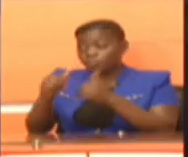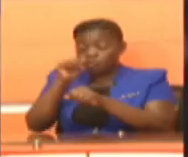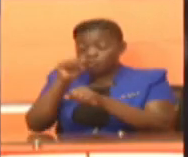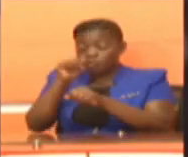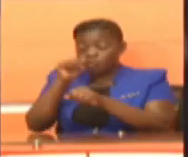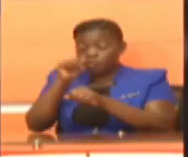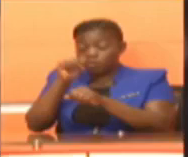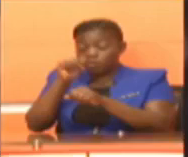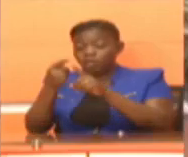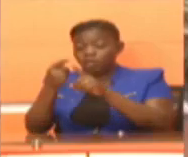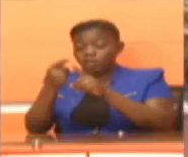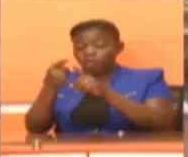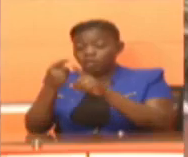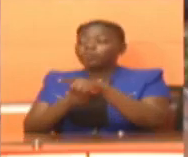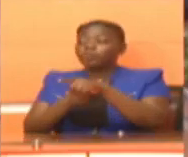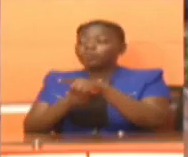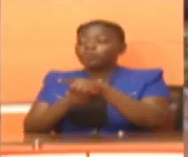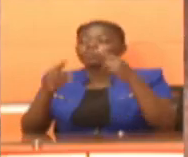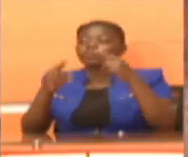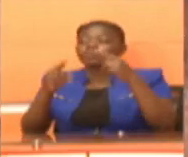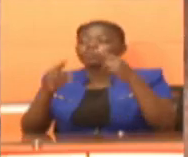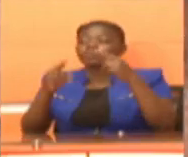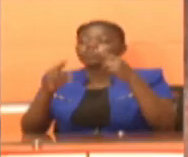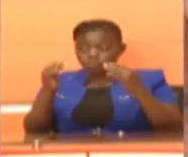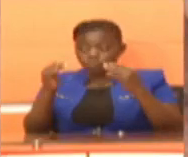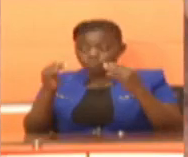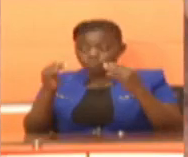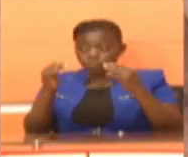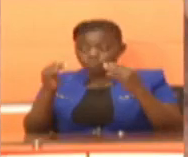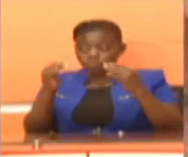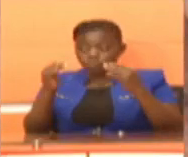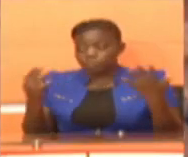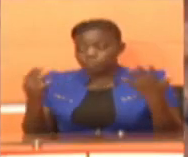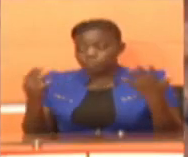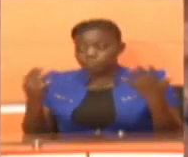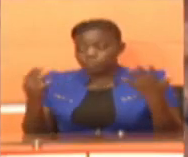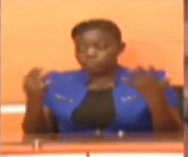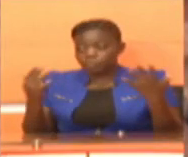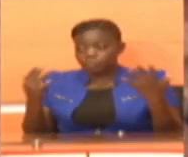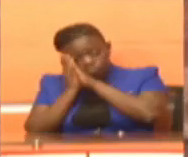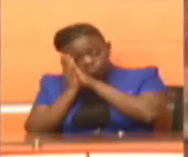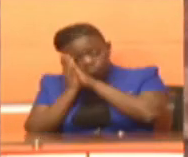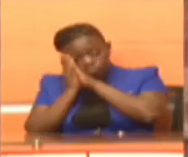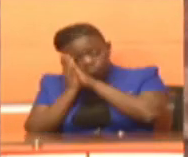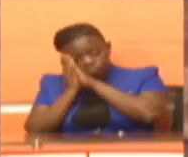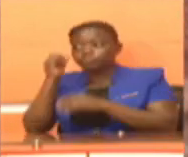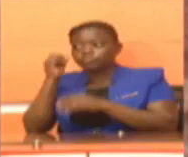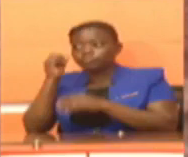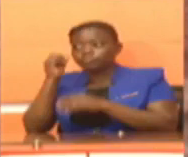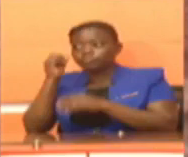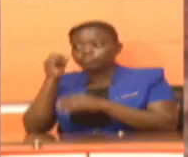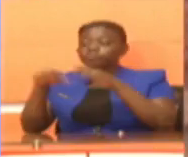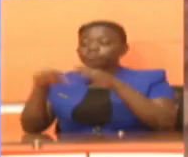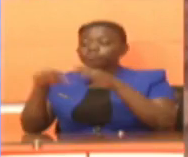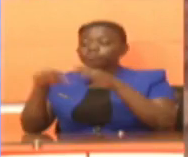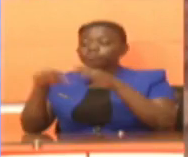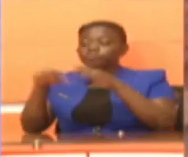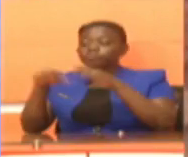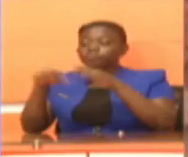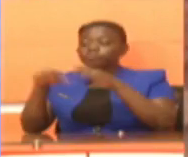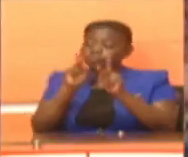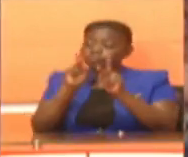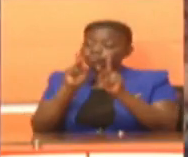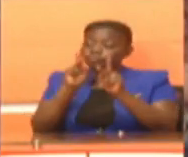ebbanga nga bategeeza ekiba kyabwenkanya kubanga basula batunula okusinziira ku basubuzi abakolera mu katale kano abantu bano